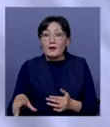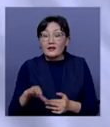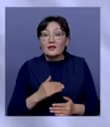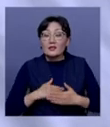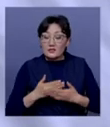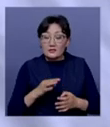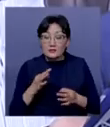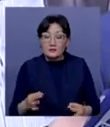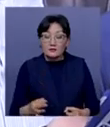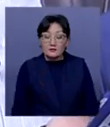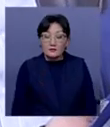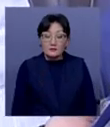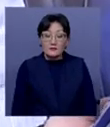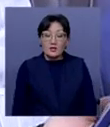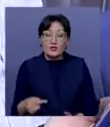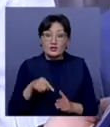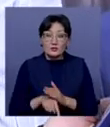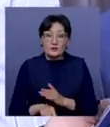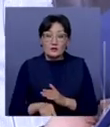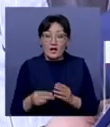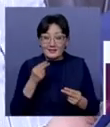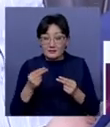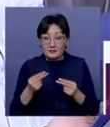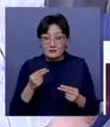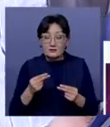алғысын білдірді. Ішінде азық-түлік,